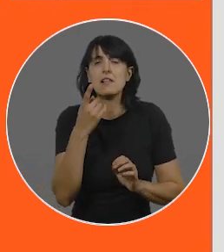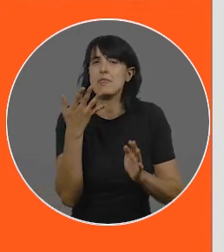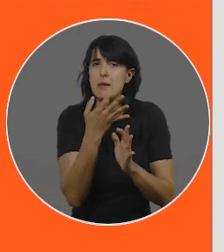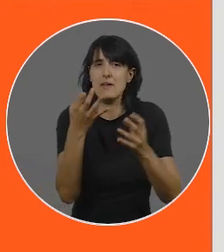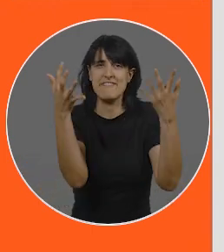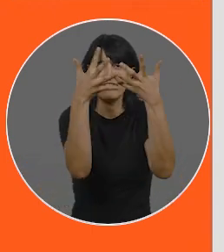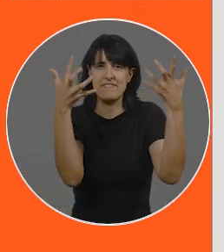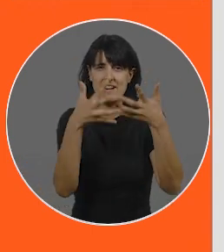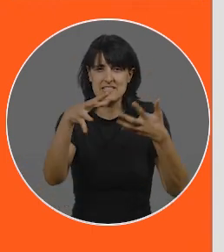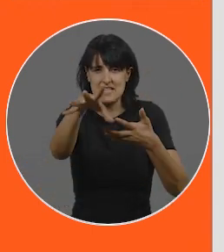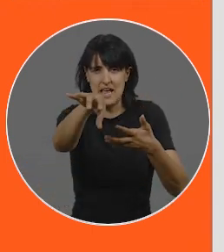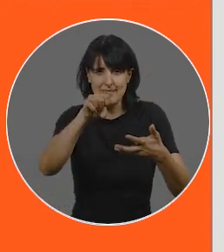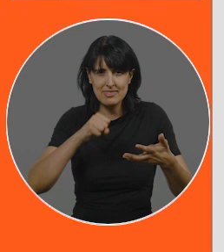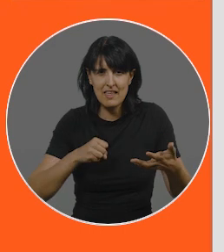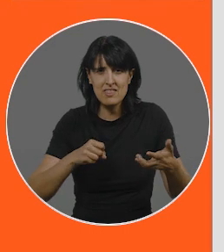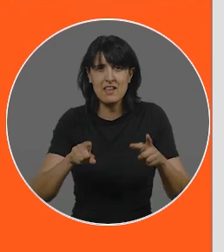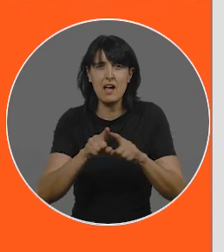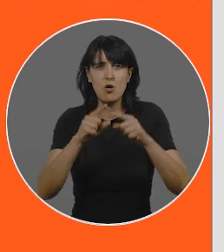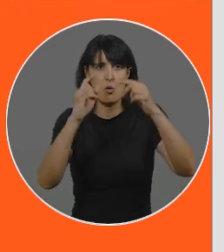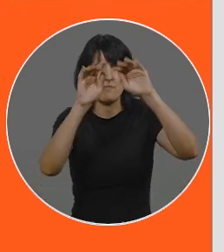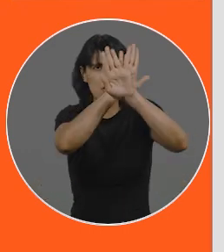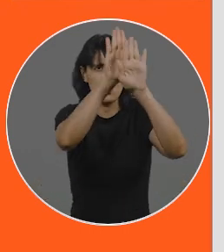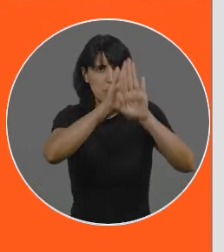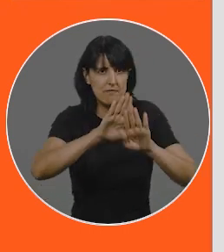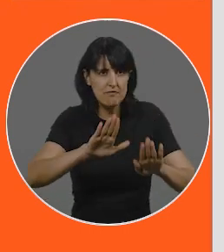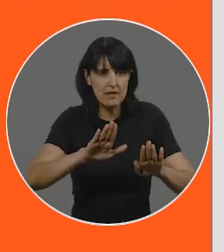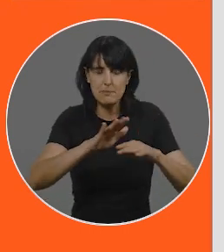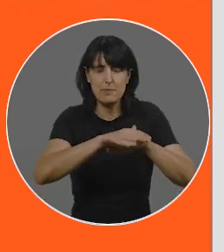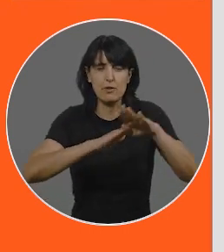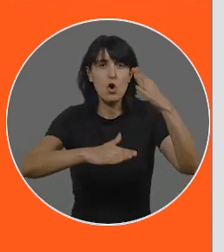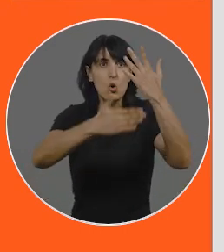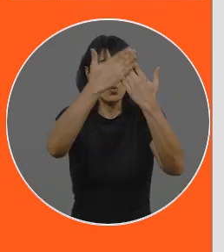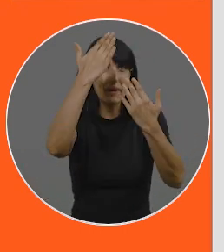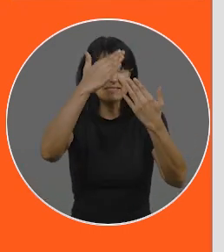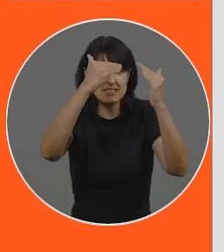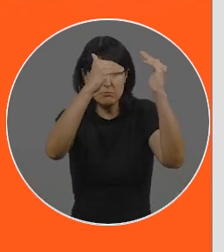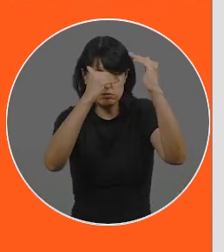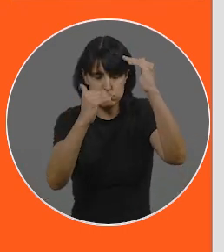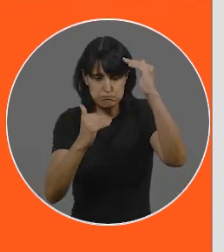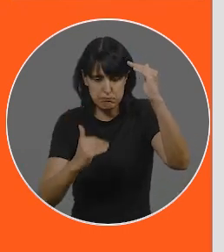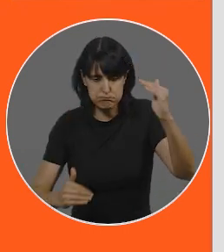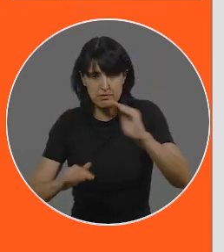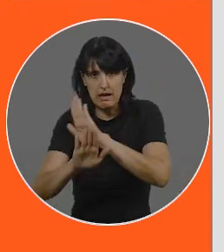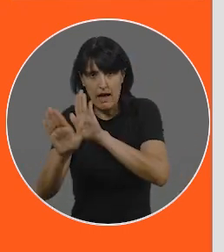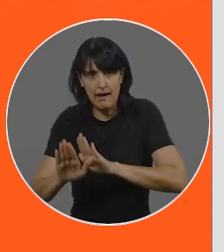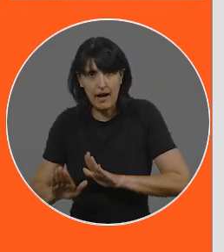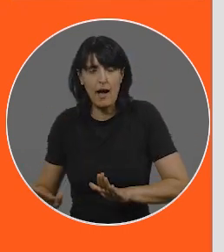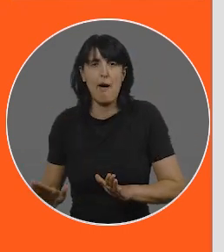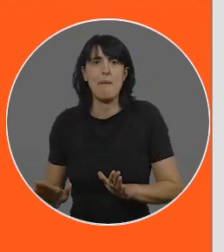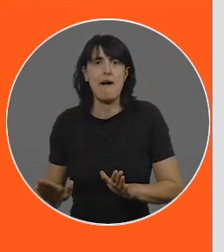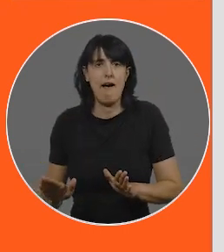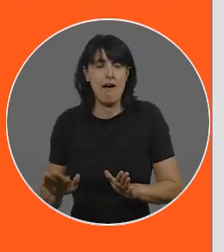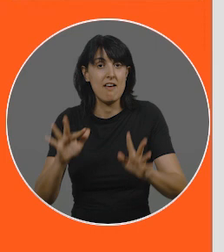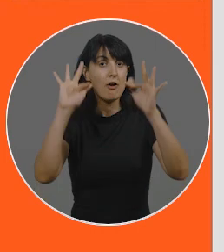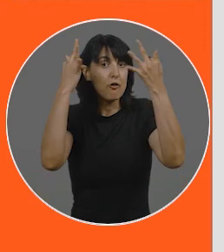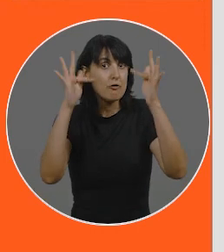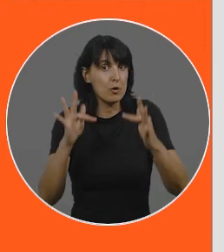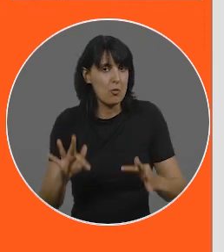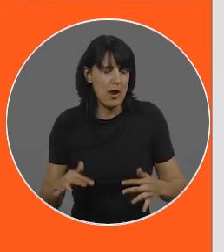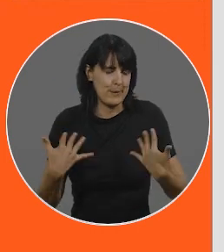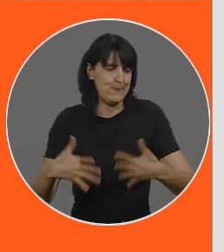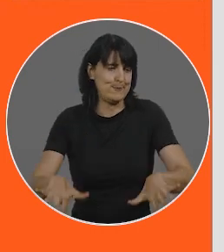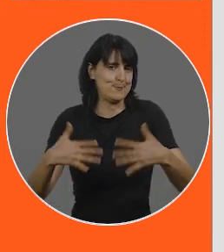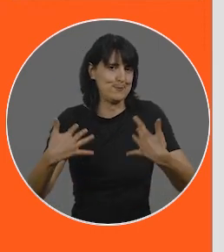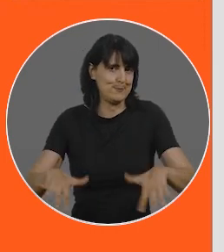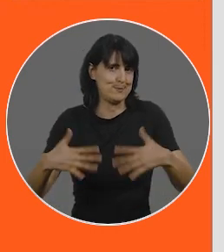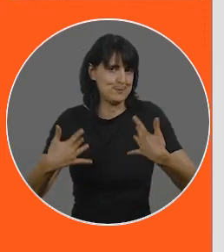estàs dient, ha de tenir un sentit, ha de ser una història, comença, acaba, avança, enrere. Hi ha com molta teca sobre